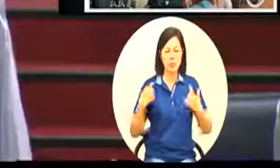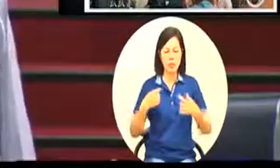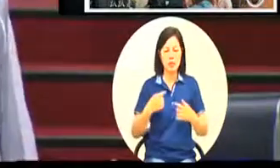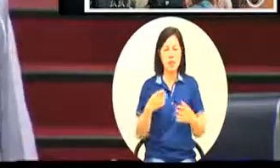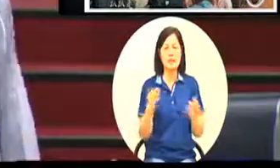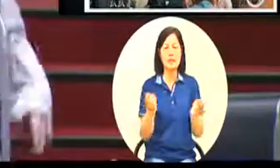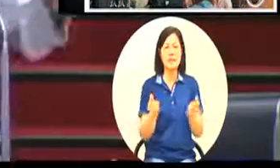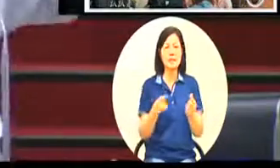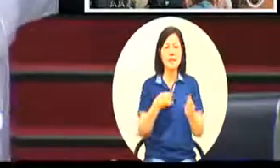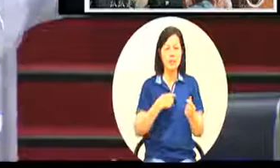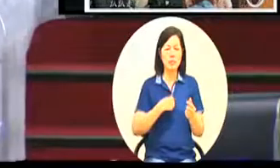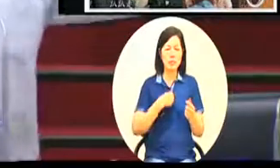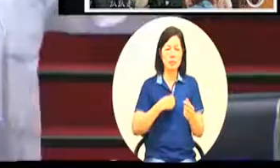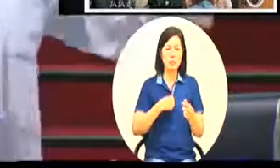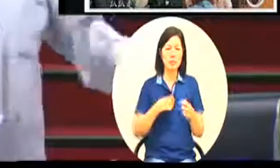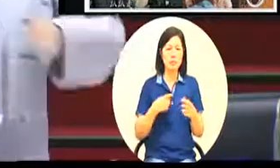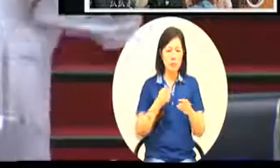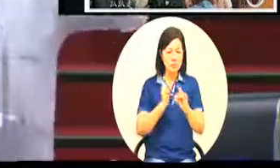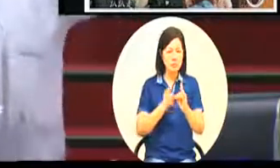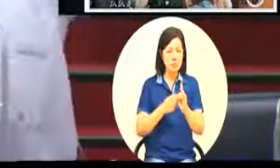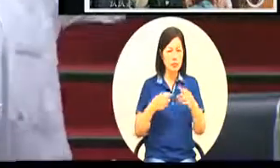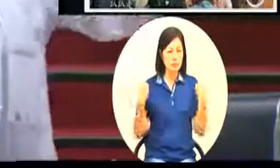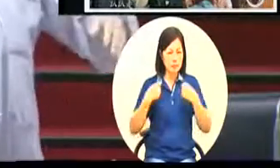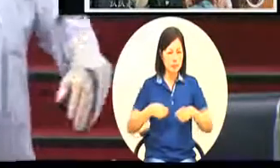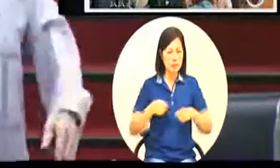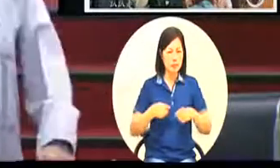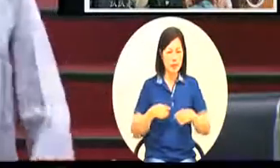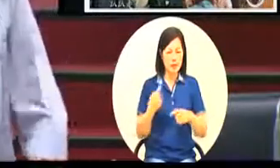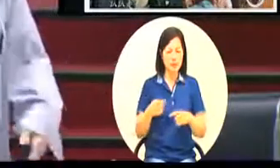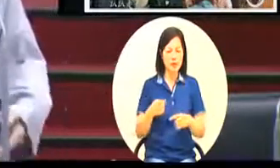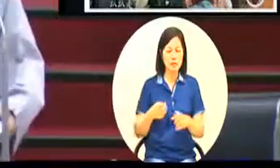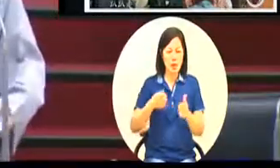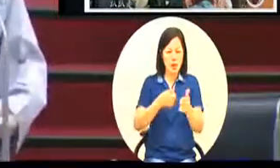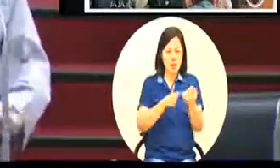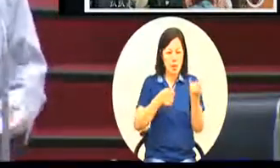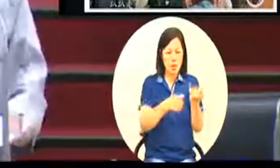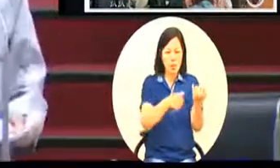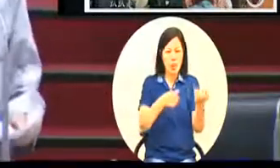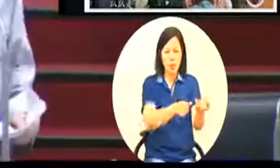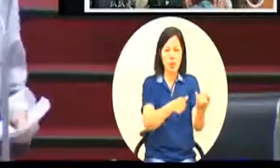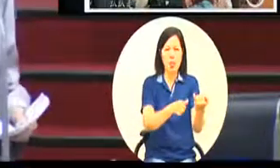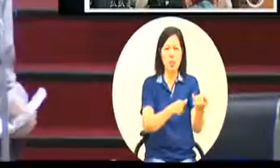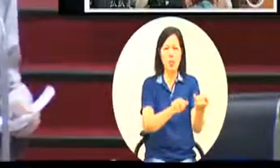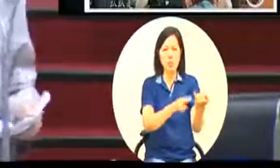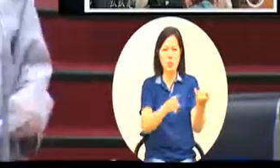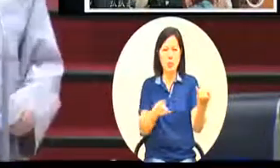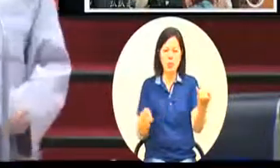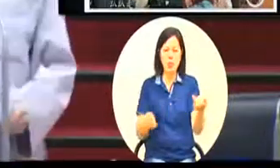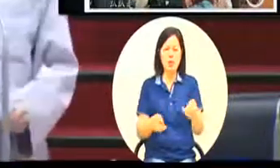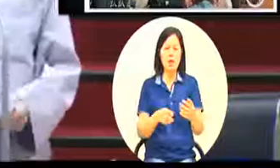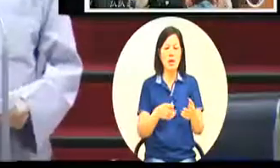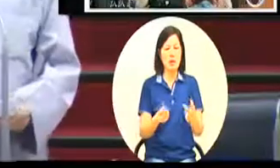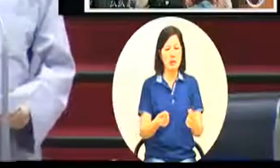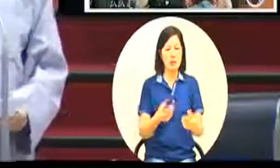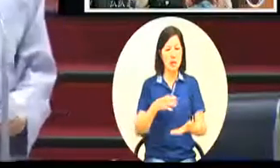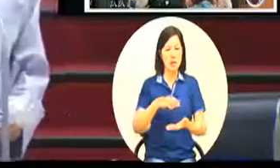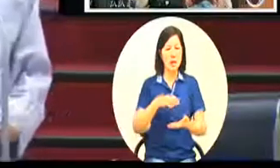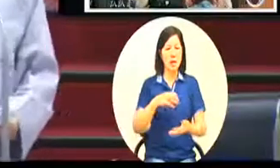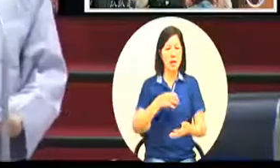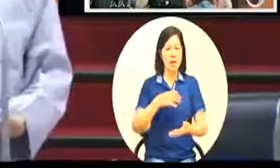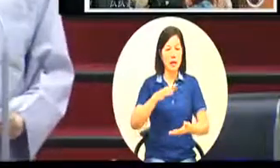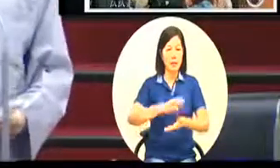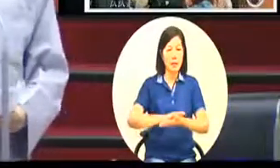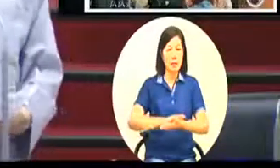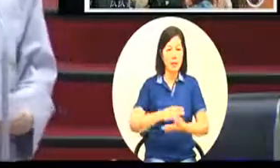啦。迄时安尼差不多小三夹一大堆啦，叫人紧啦。阿扁总统遐在引导，遐在